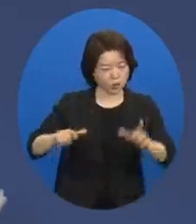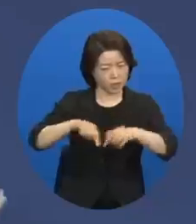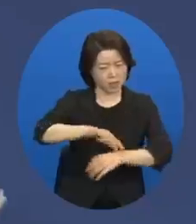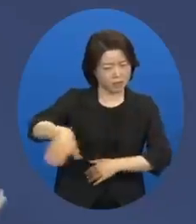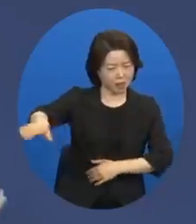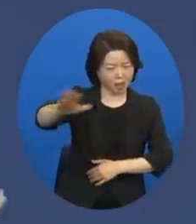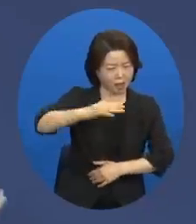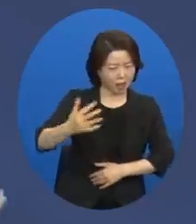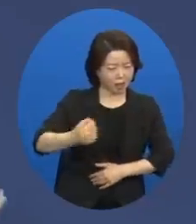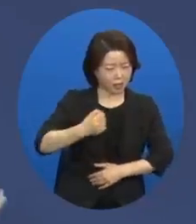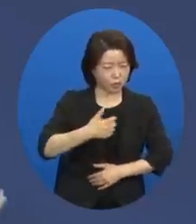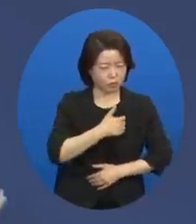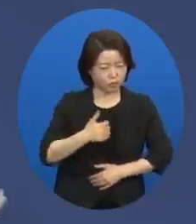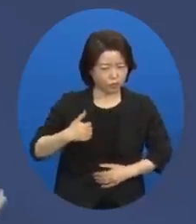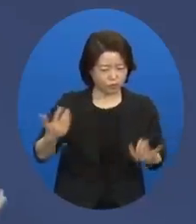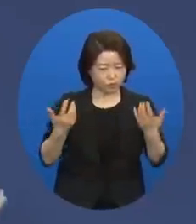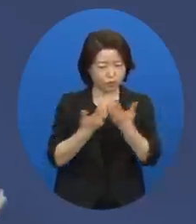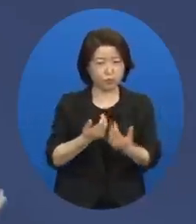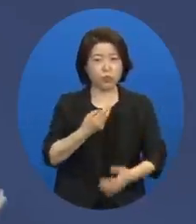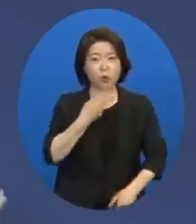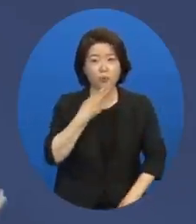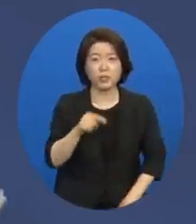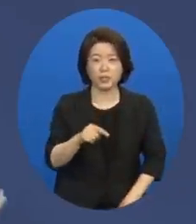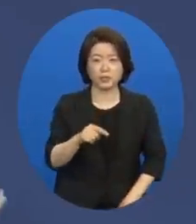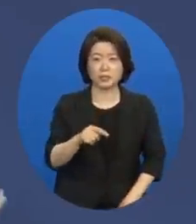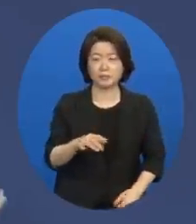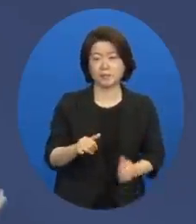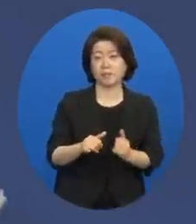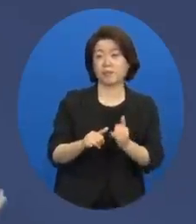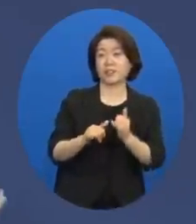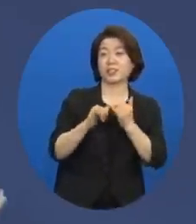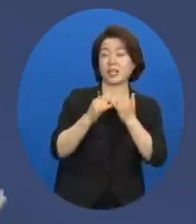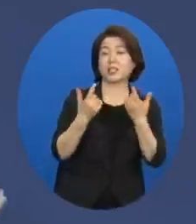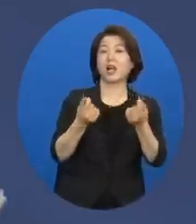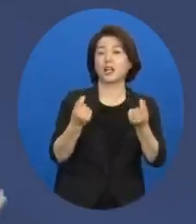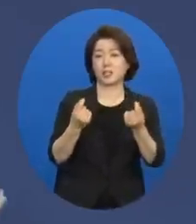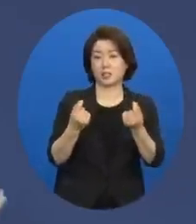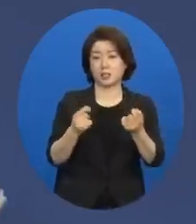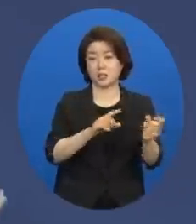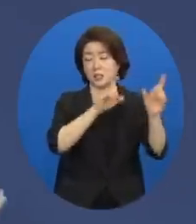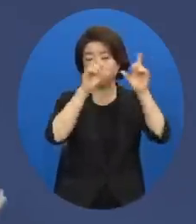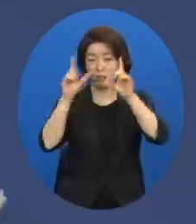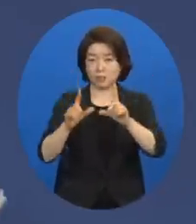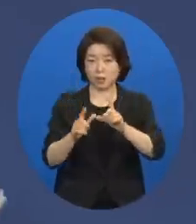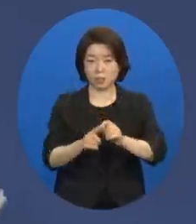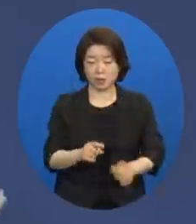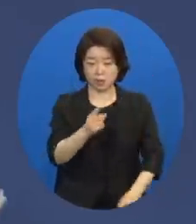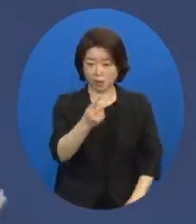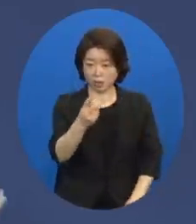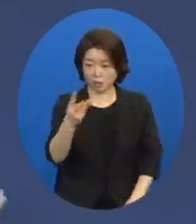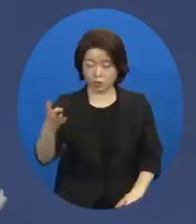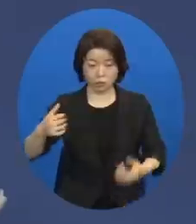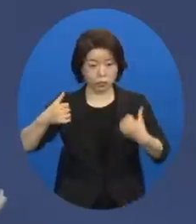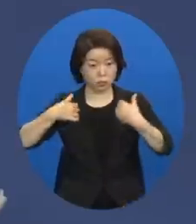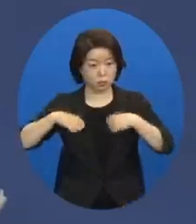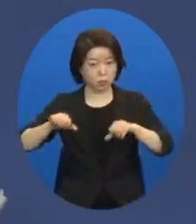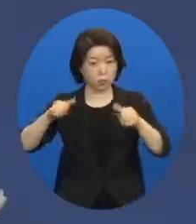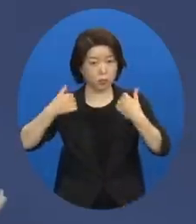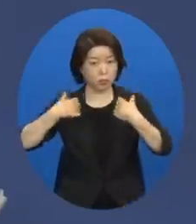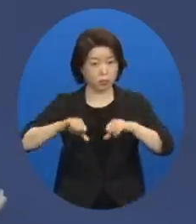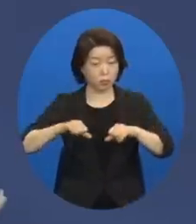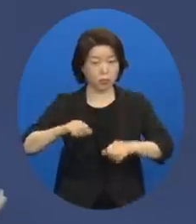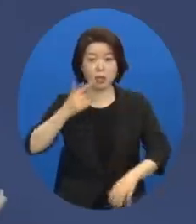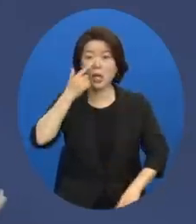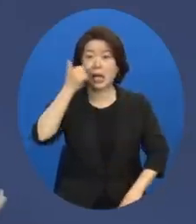가지고도 채워지지 않는지 거의 자살 수준에 비슷한 삶을 하나둘 포기하기를 시작하시더니